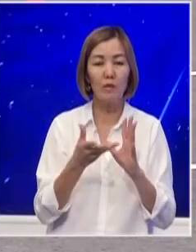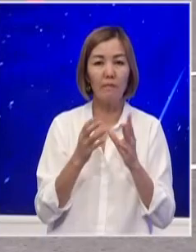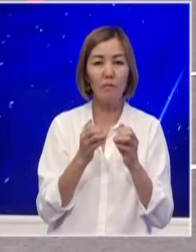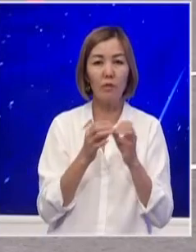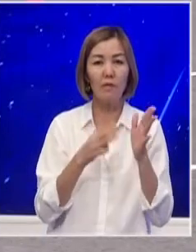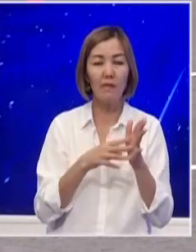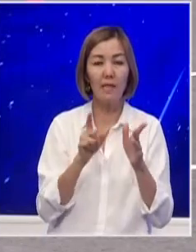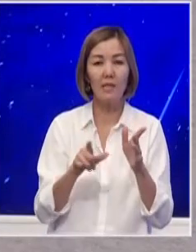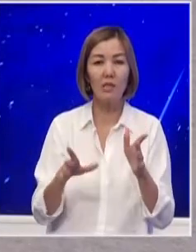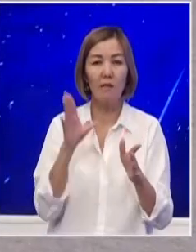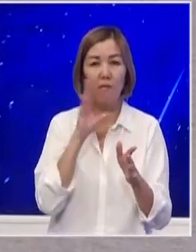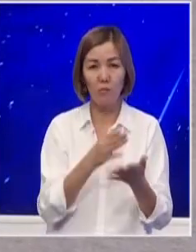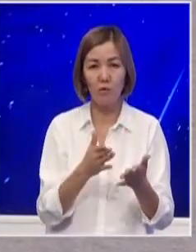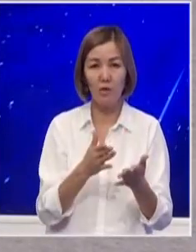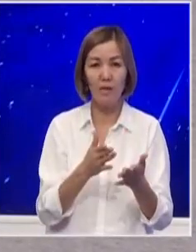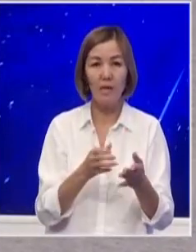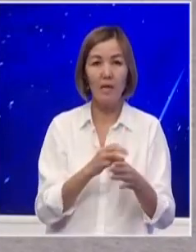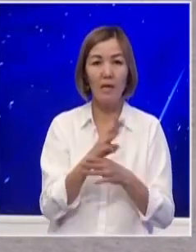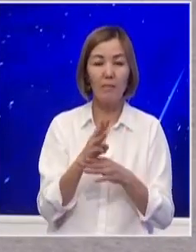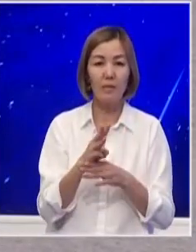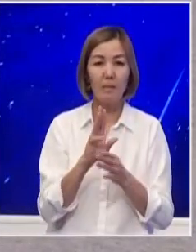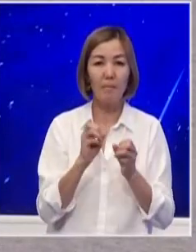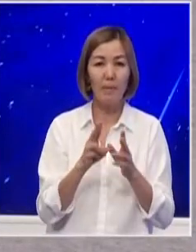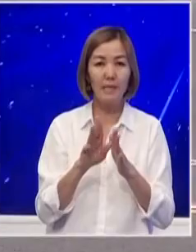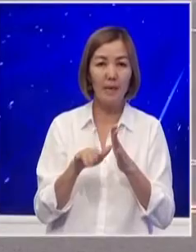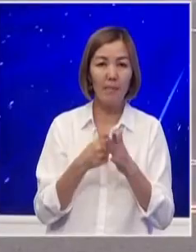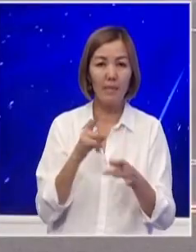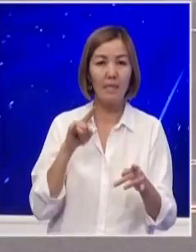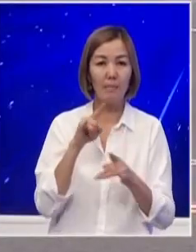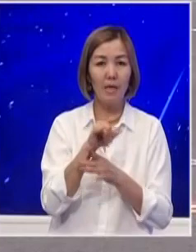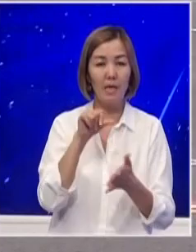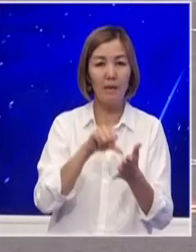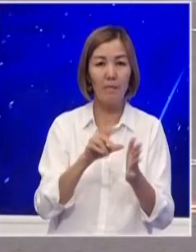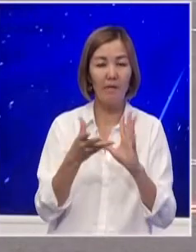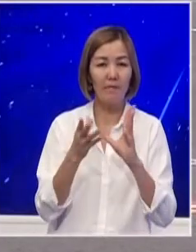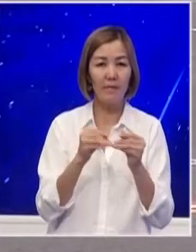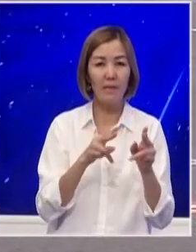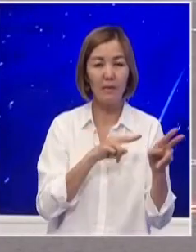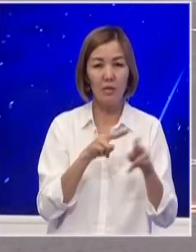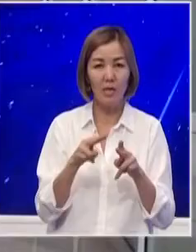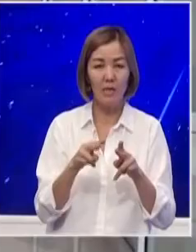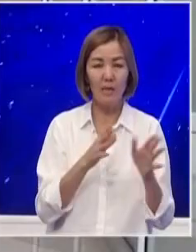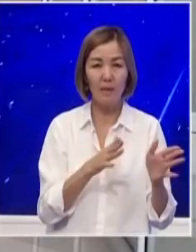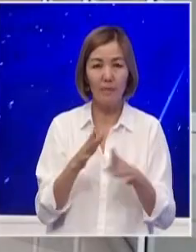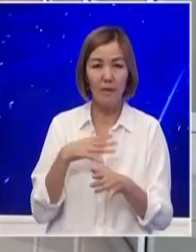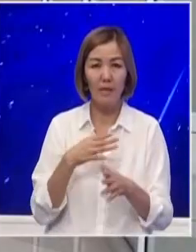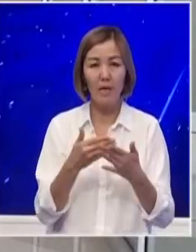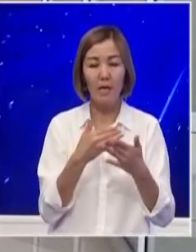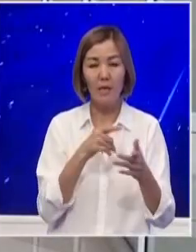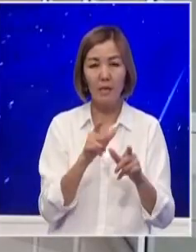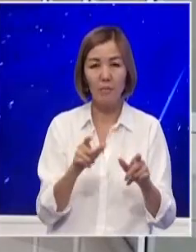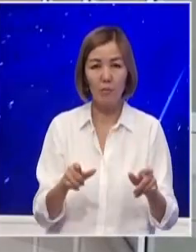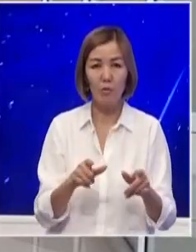судах вместимостью до 19 человек. Для обеспечения безопасности полетов принимаются все возможные меры. Производится досмотр